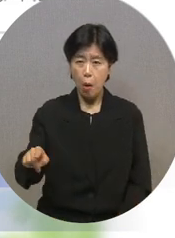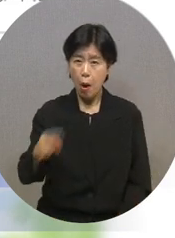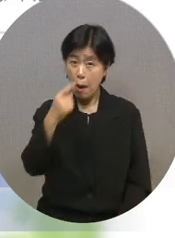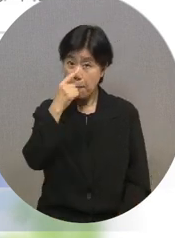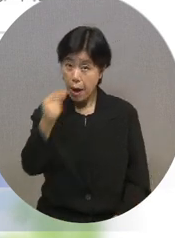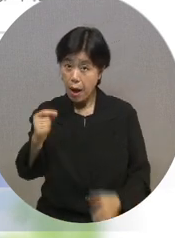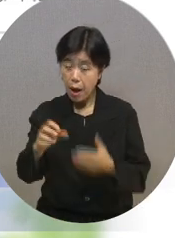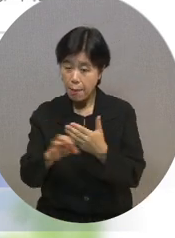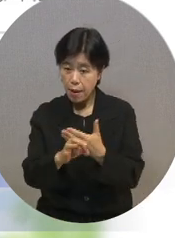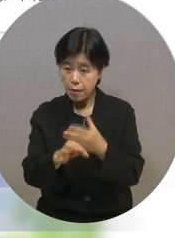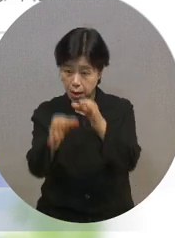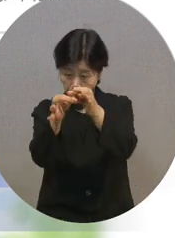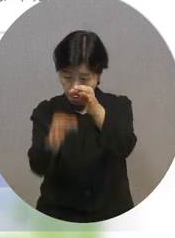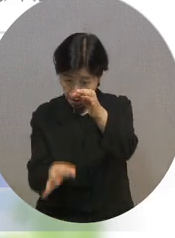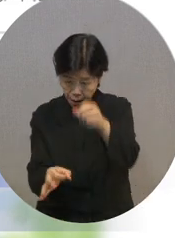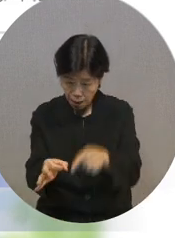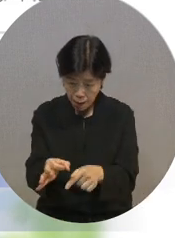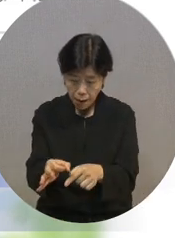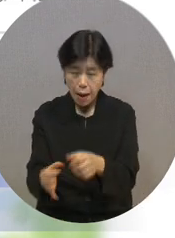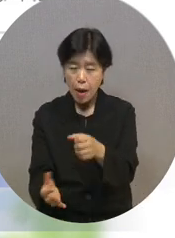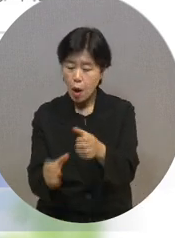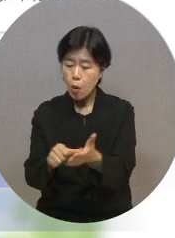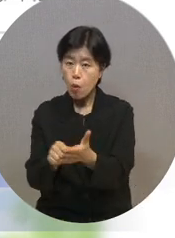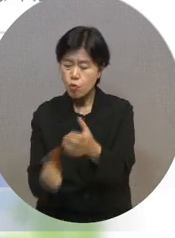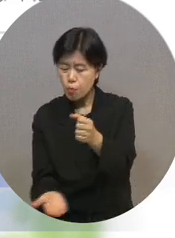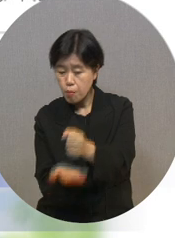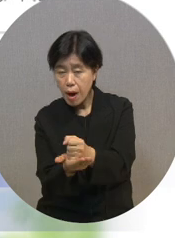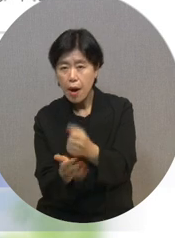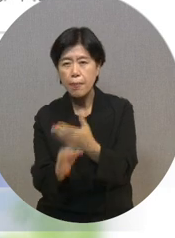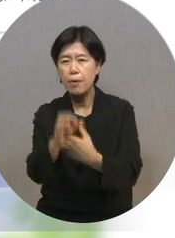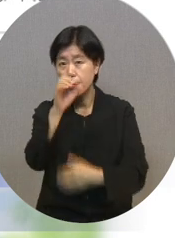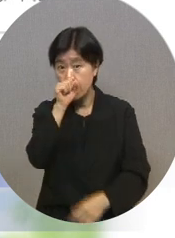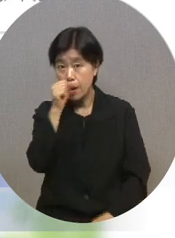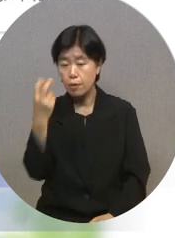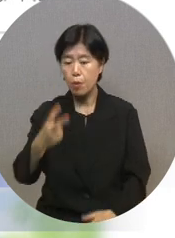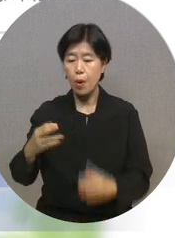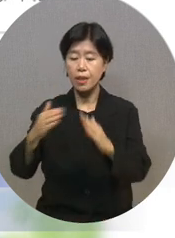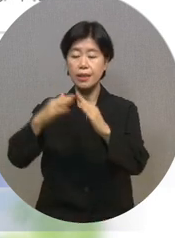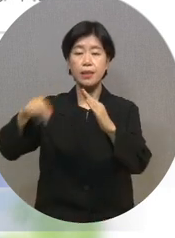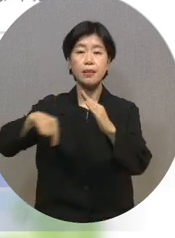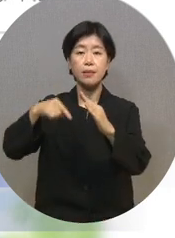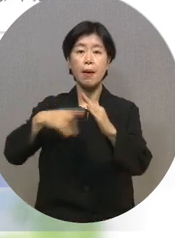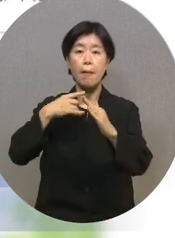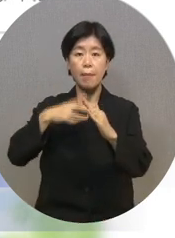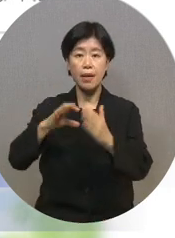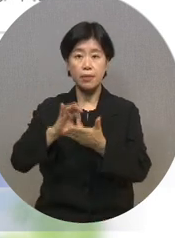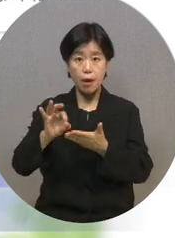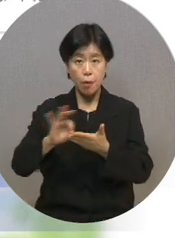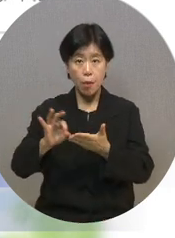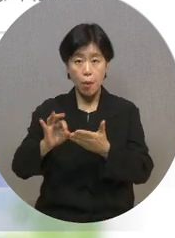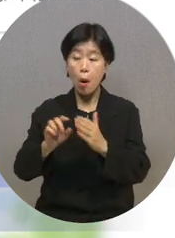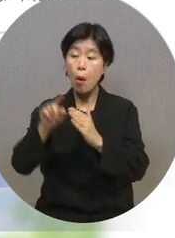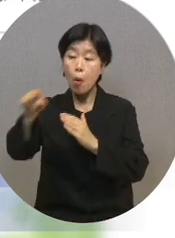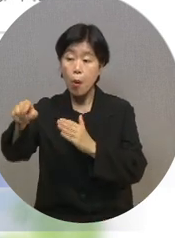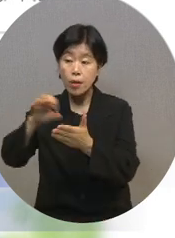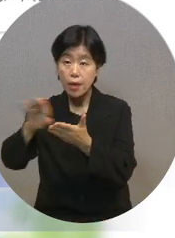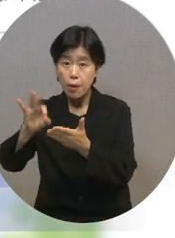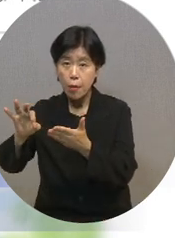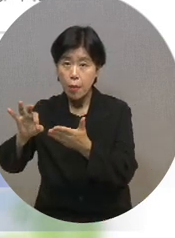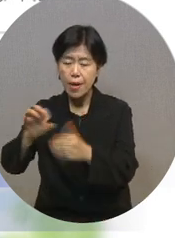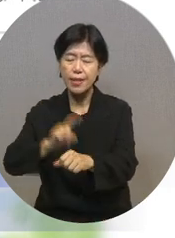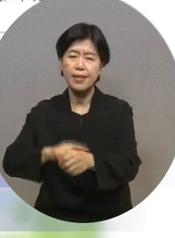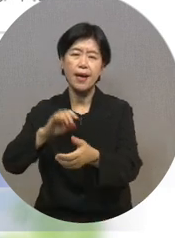안전한 고무 재질 등으로 보완하거나 실외 운동을 할 때만 흰 지팡이를 제공했다 회수하는 등의